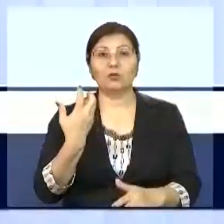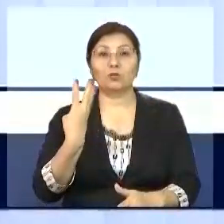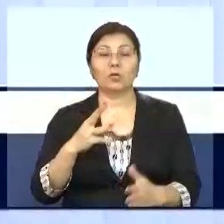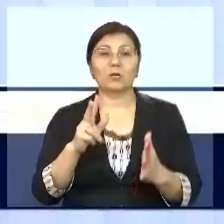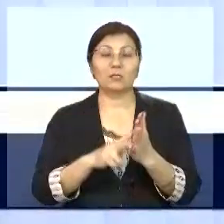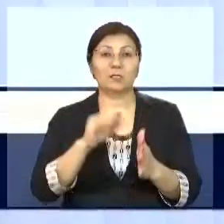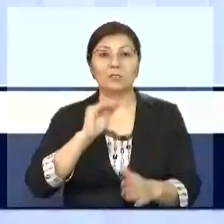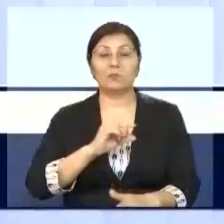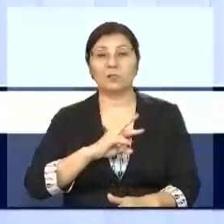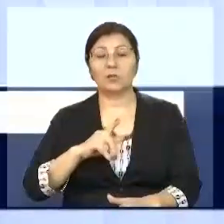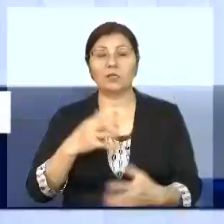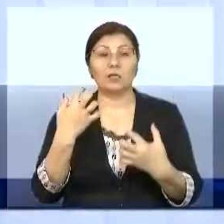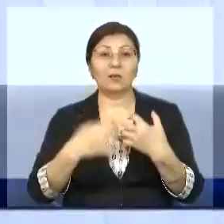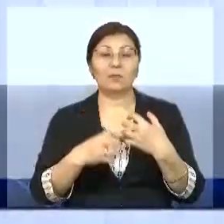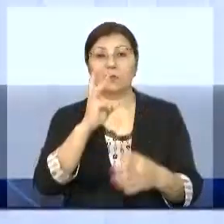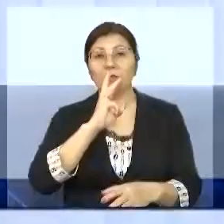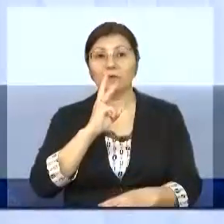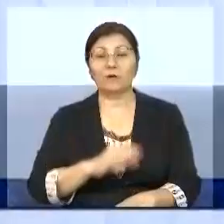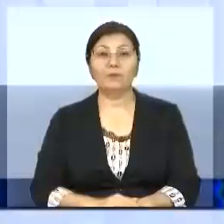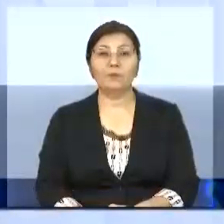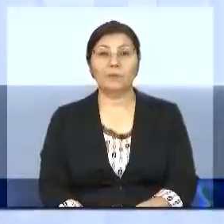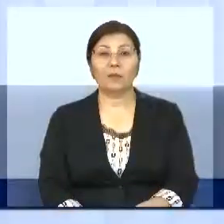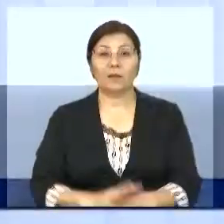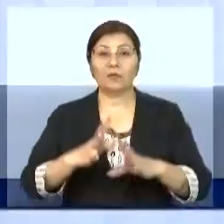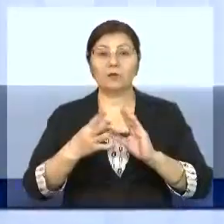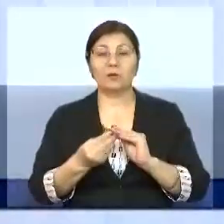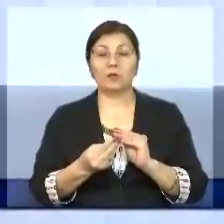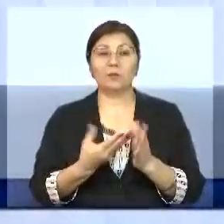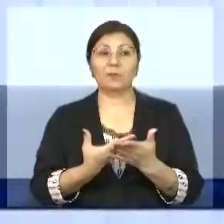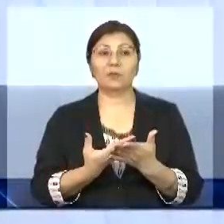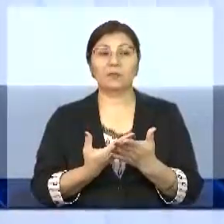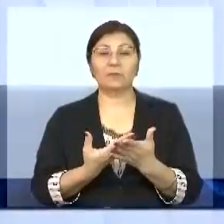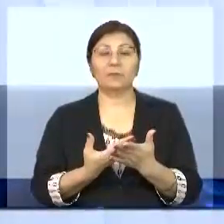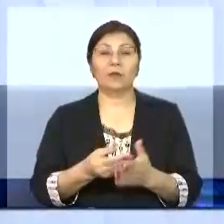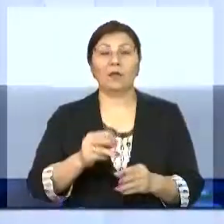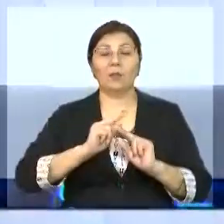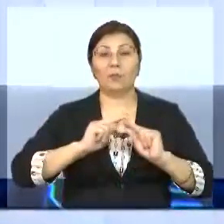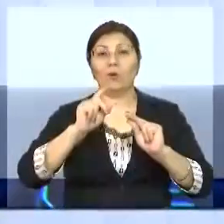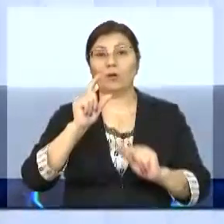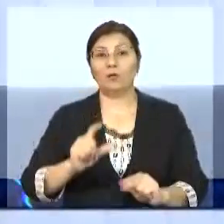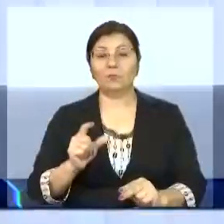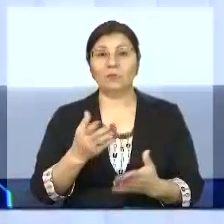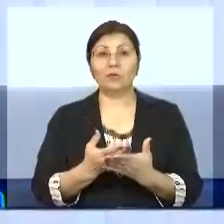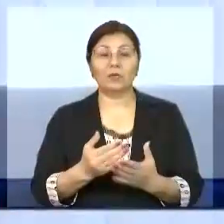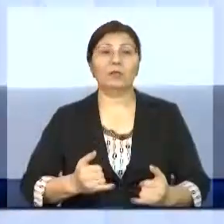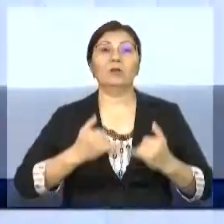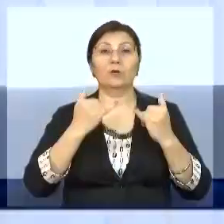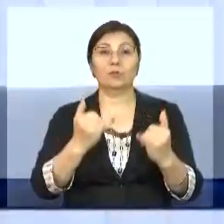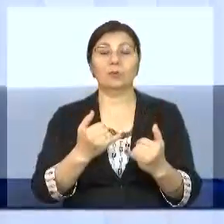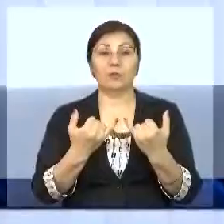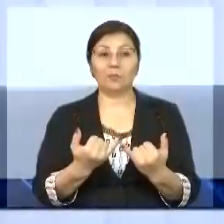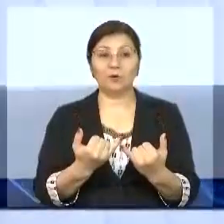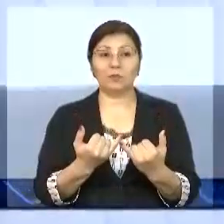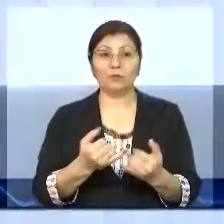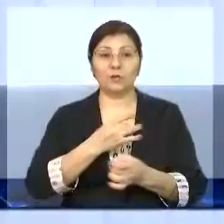теңге орташа жалақы салыстырмалы түрде. Жалпы енді психология тұрғыда да мұғалімдерге, ұстаздарға құрмет көрсету. Бүгін